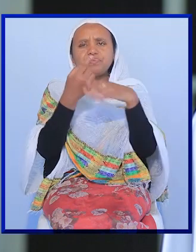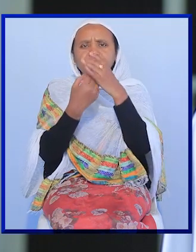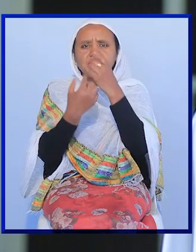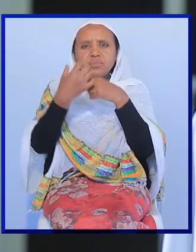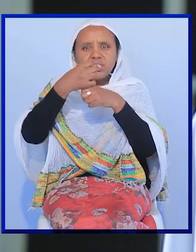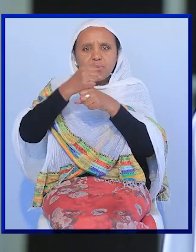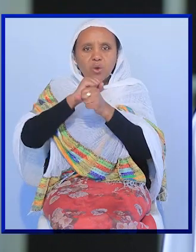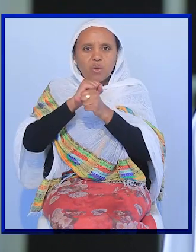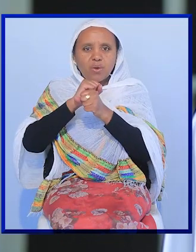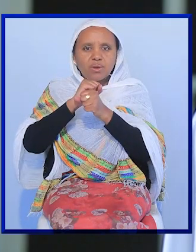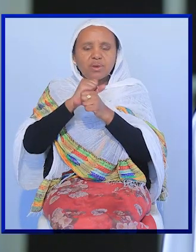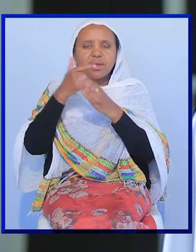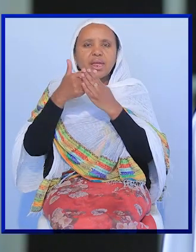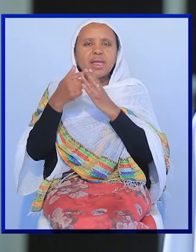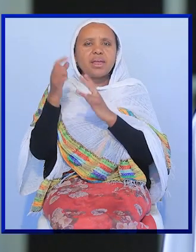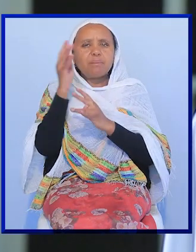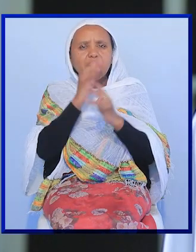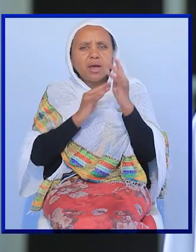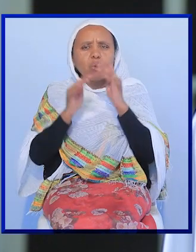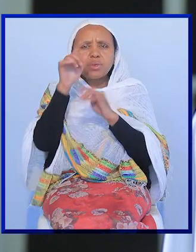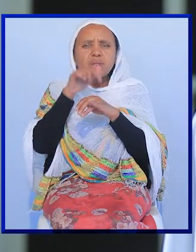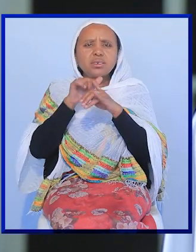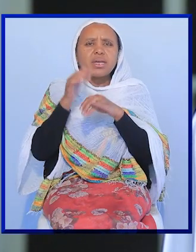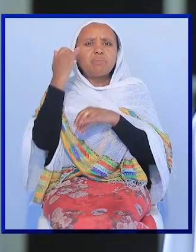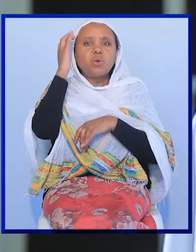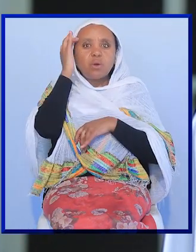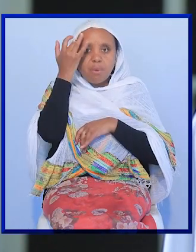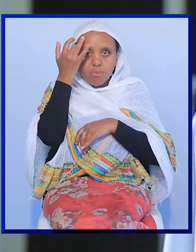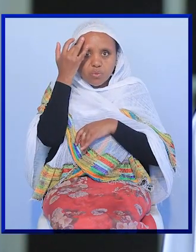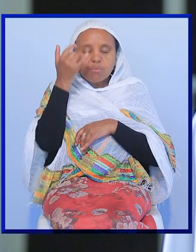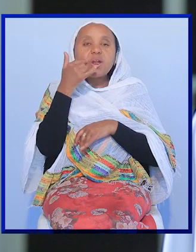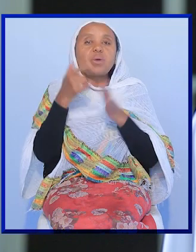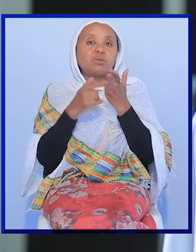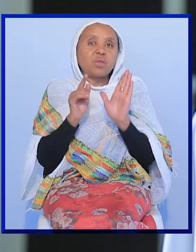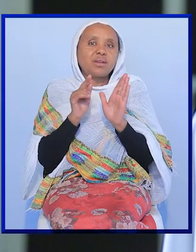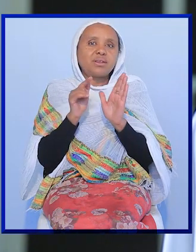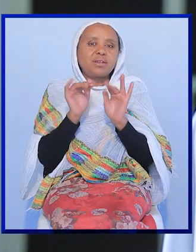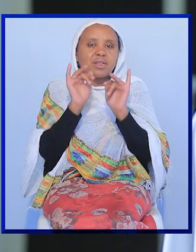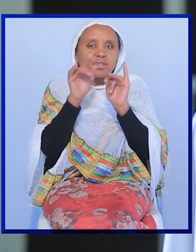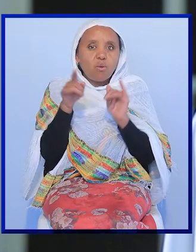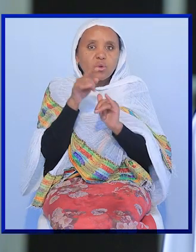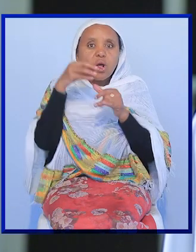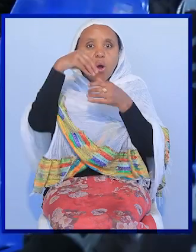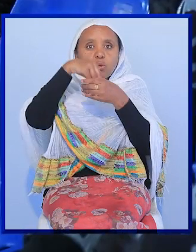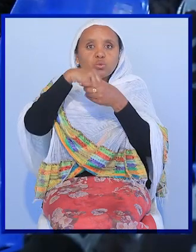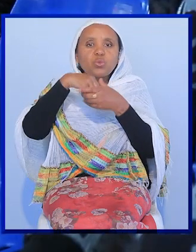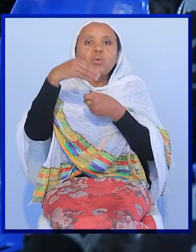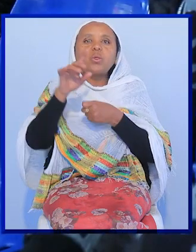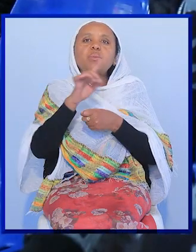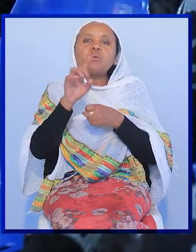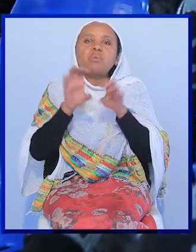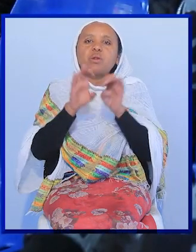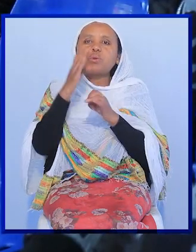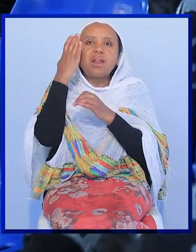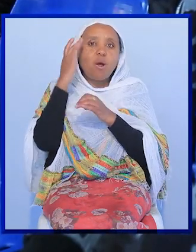ላይና ይሄ ጭንቀቱ መከራው በዚያን ጊዜ የነበረው ህማሙ ብለው ይገልጹታል። እንደዚያ ሲሆን ግን ከውስጡ የወጣው ምንድነው?